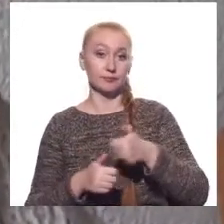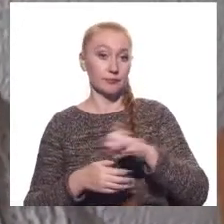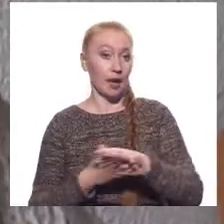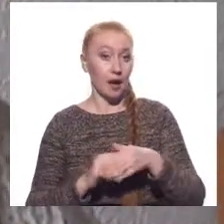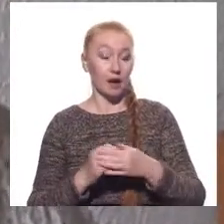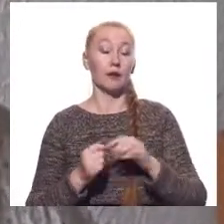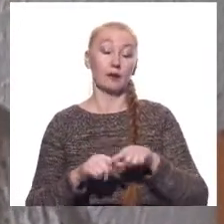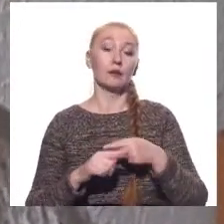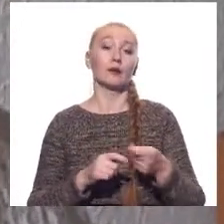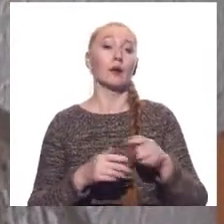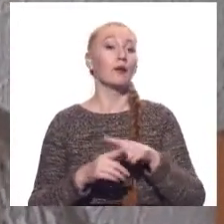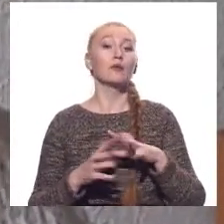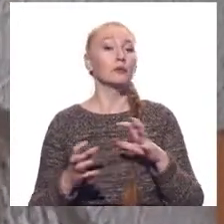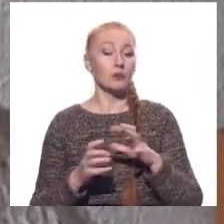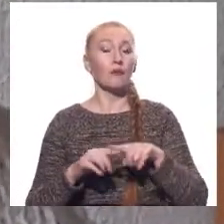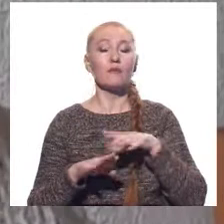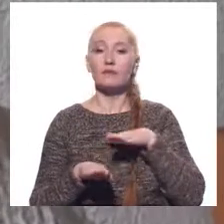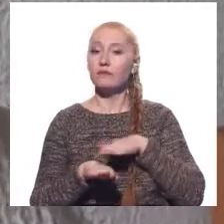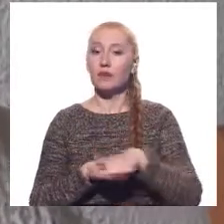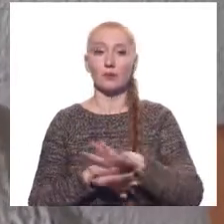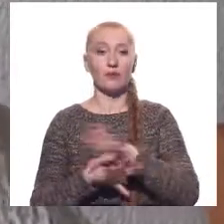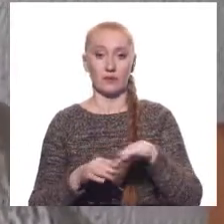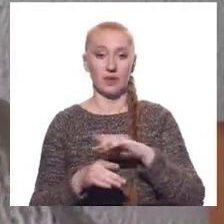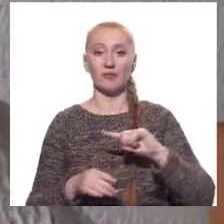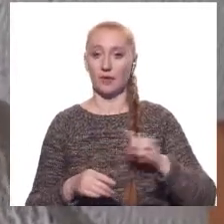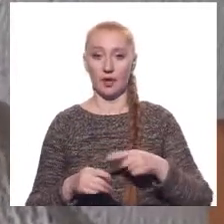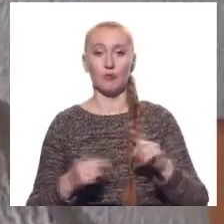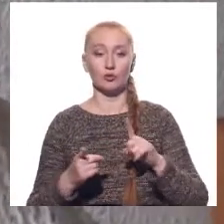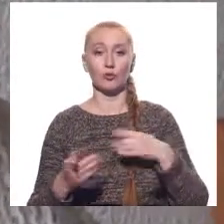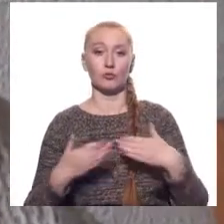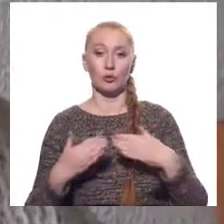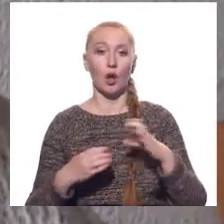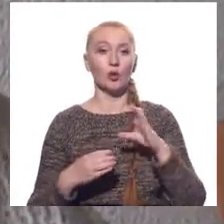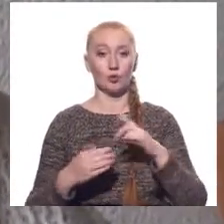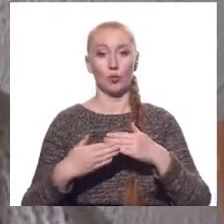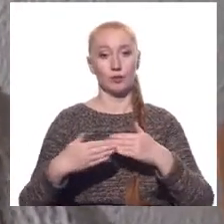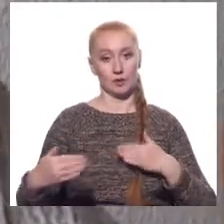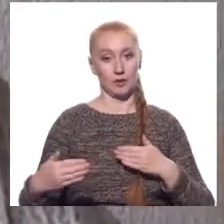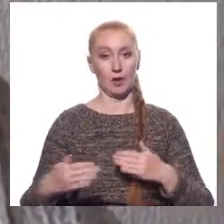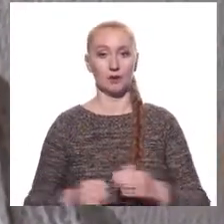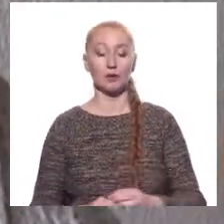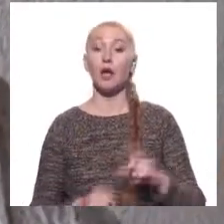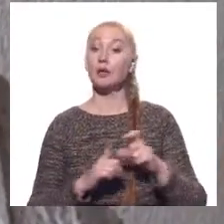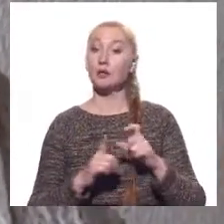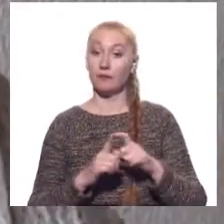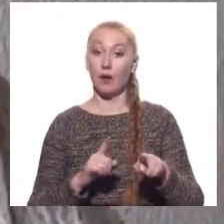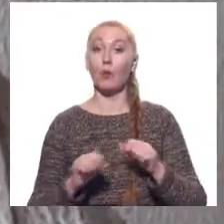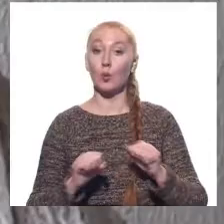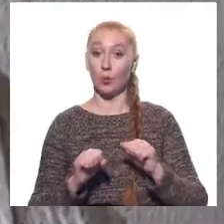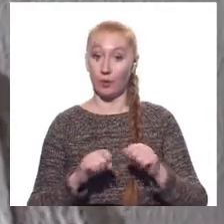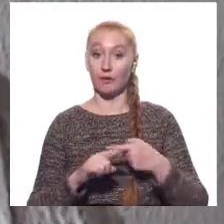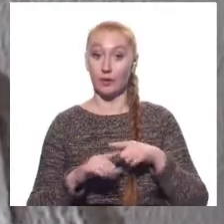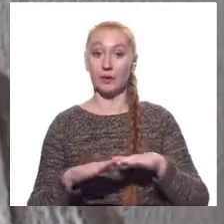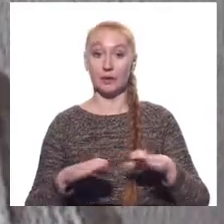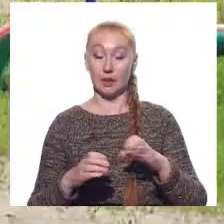антисептики, дотримання абсолютно всіх вимог, що стосуються соціальної дистанції. За словами керівниці, дитсадки